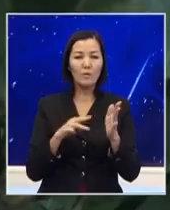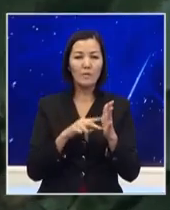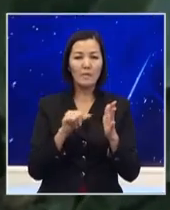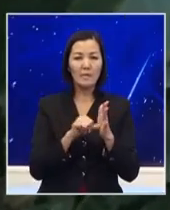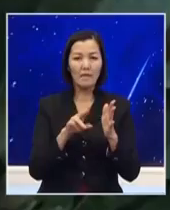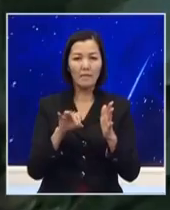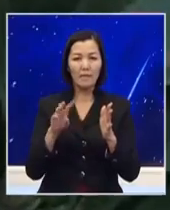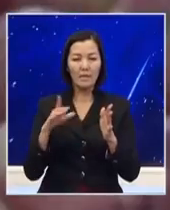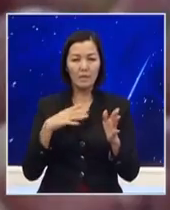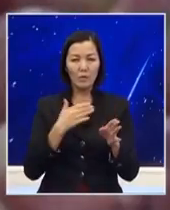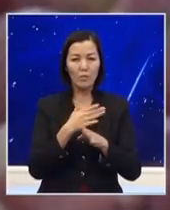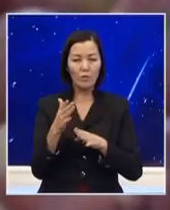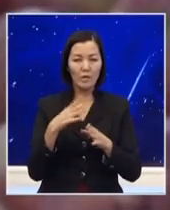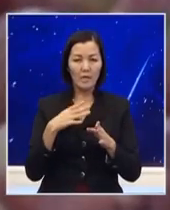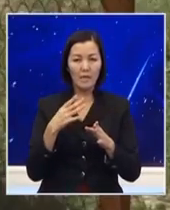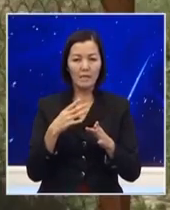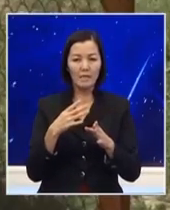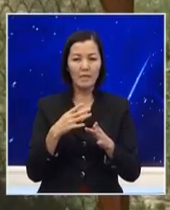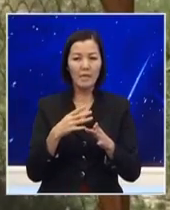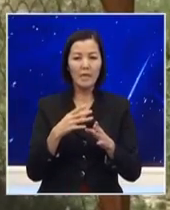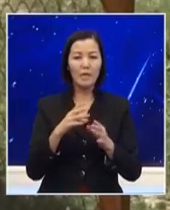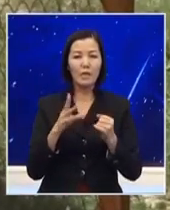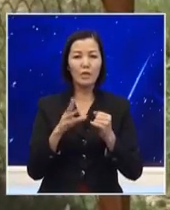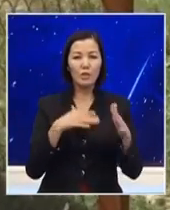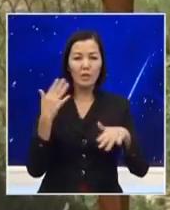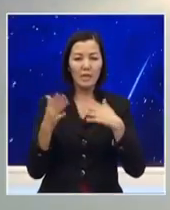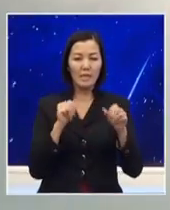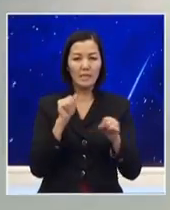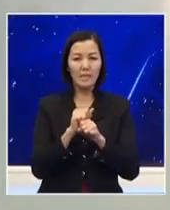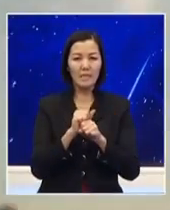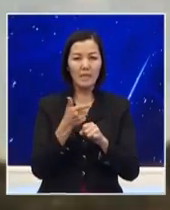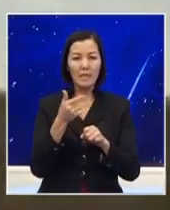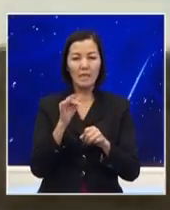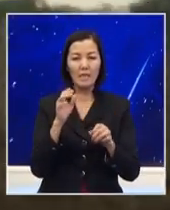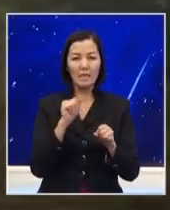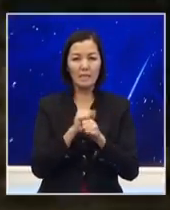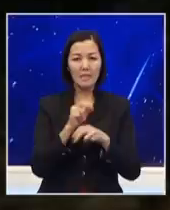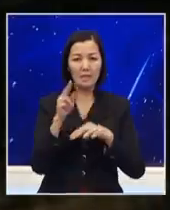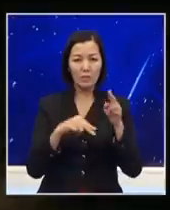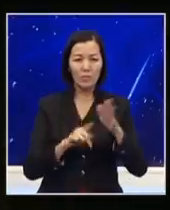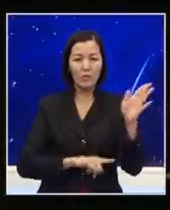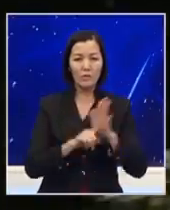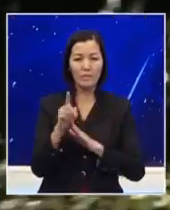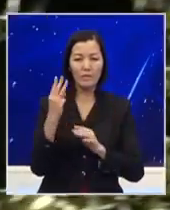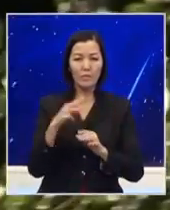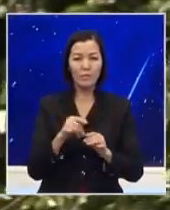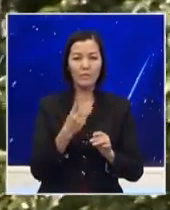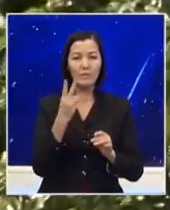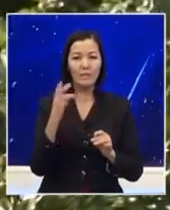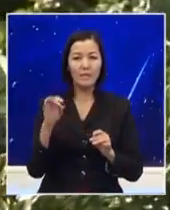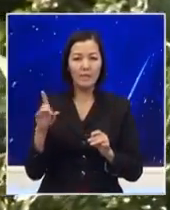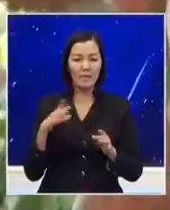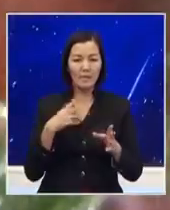өнімі өндірілді. Биыл қазба байлық комбинаты, жел станциясы және гидроэлектростанциясы құрылыстары басталды. 35,2 миллиард